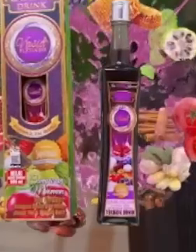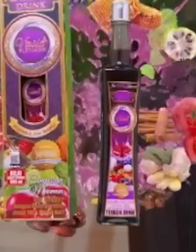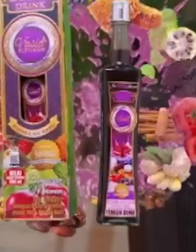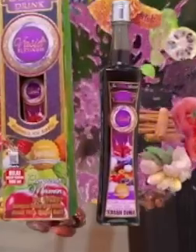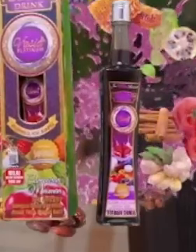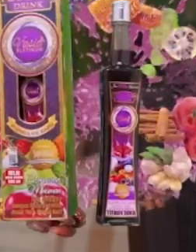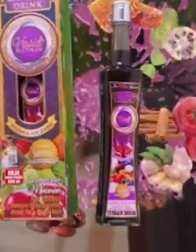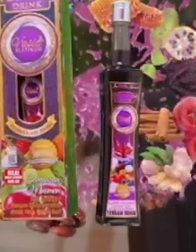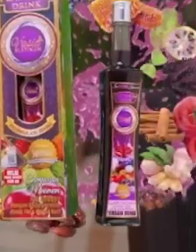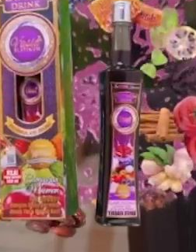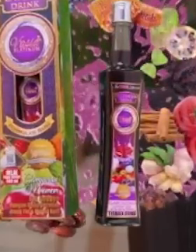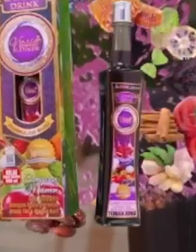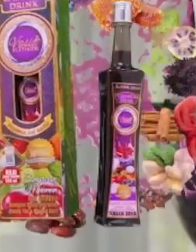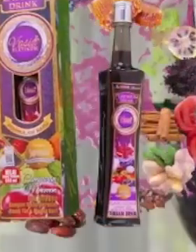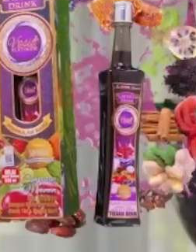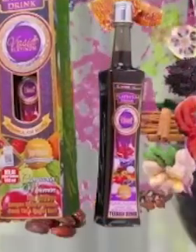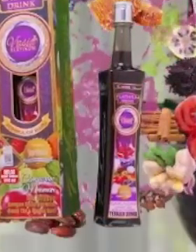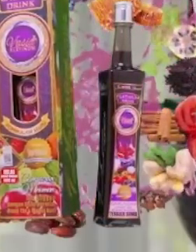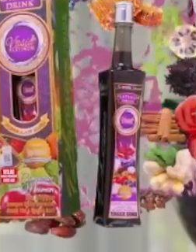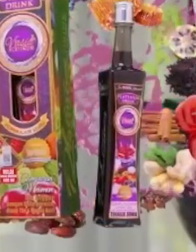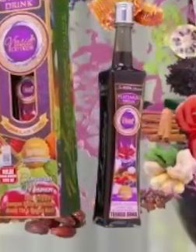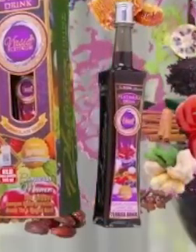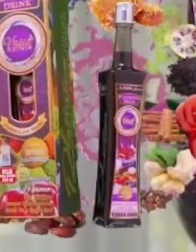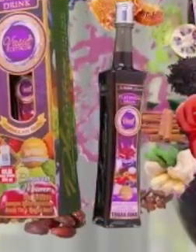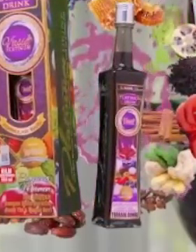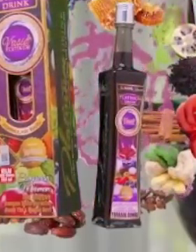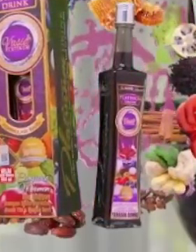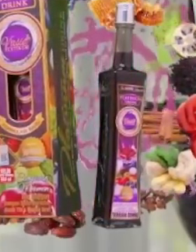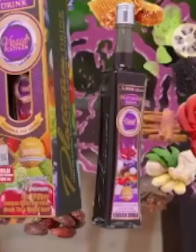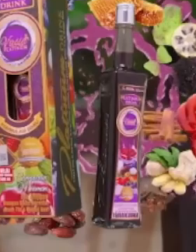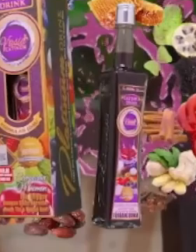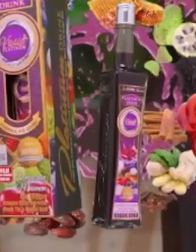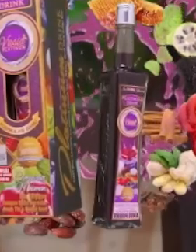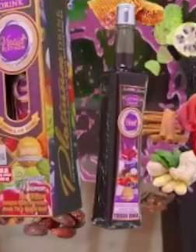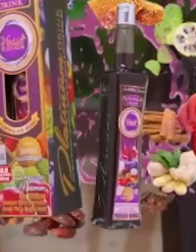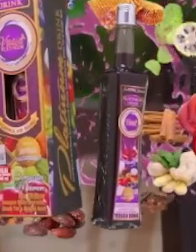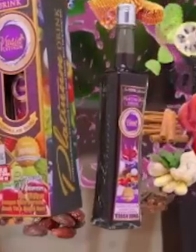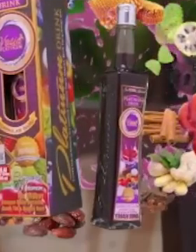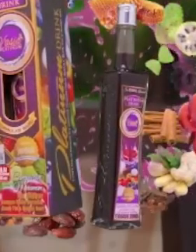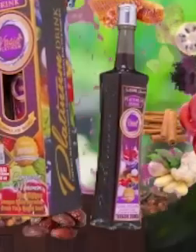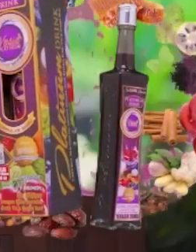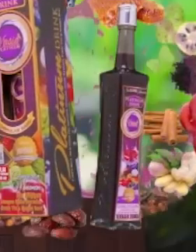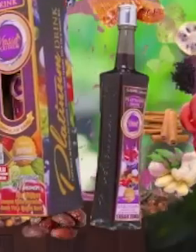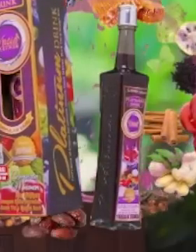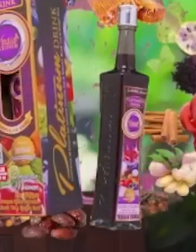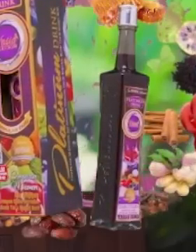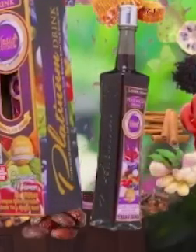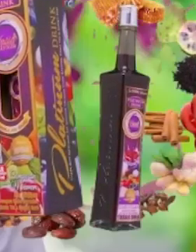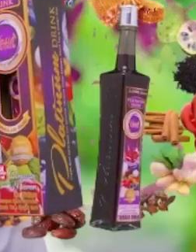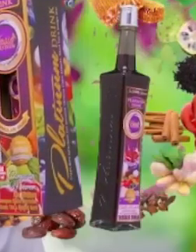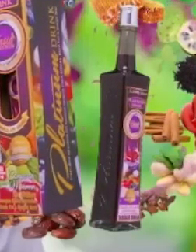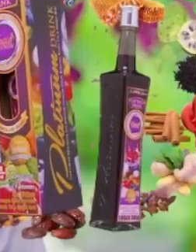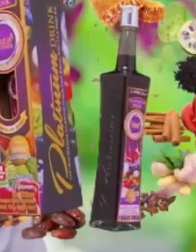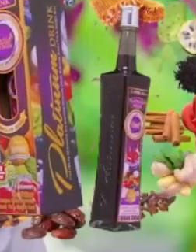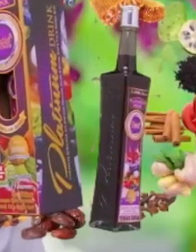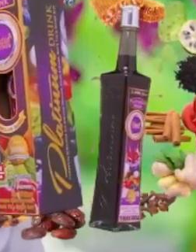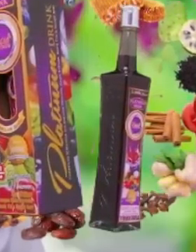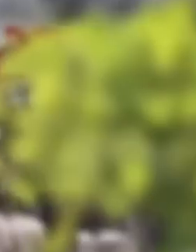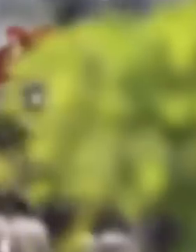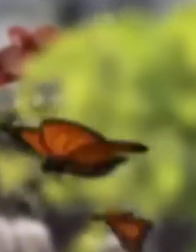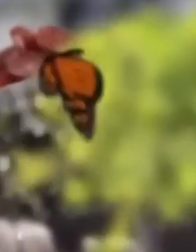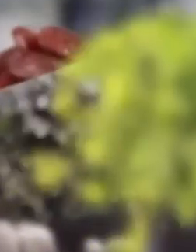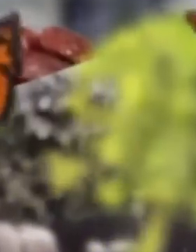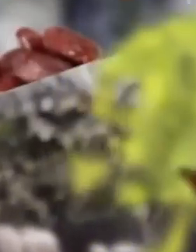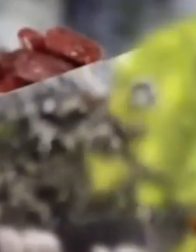bertenaga. Alhamdulillah, sekarang tak ada masalah dah. Aktiviti harian saya pun lebih lancar. Sehari sekali dah cukup. Ibadah saya pun lebih